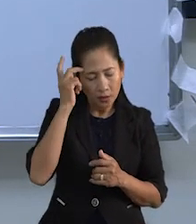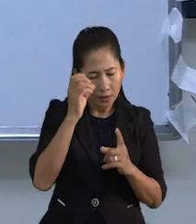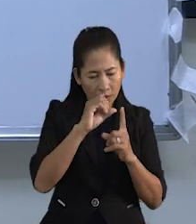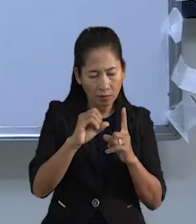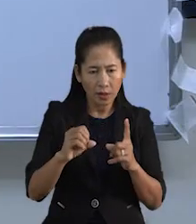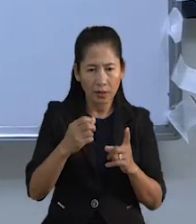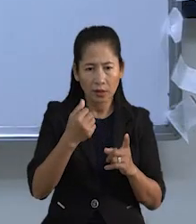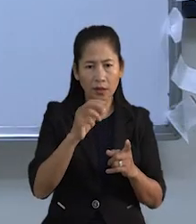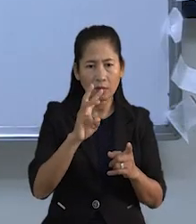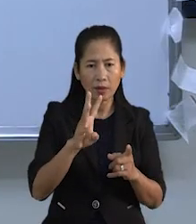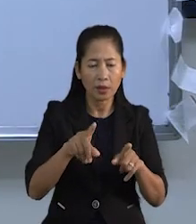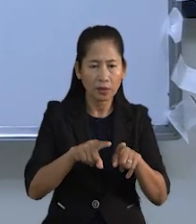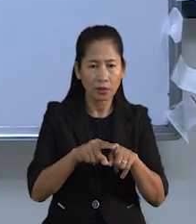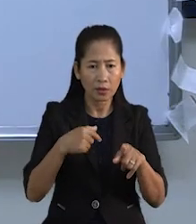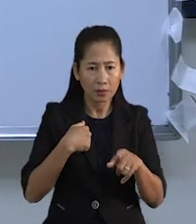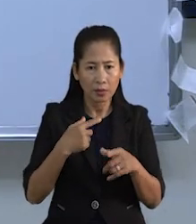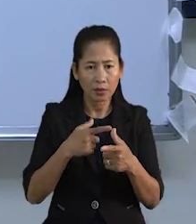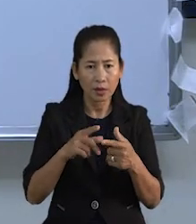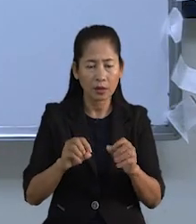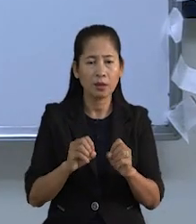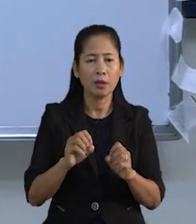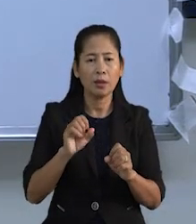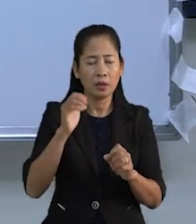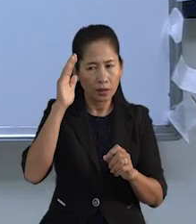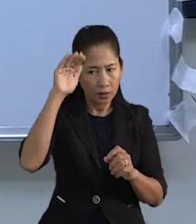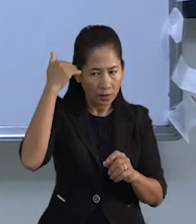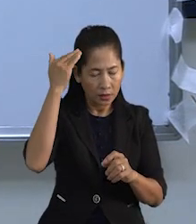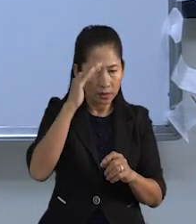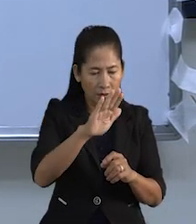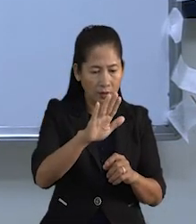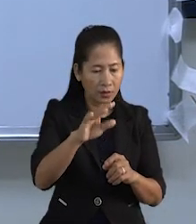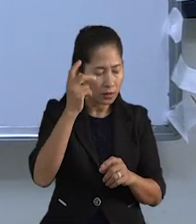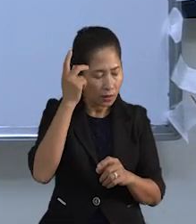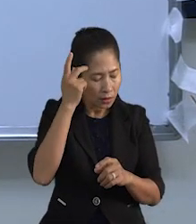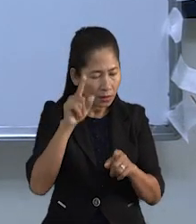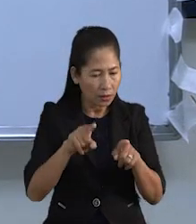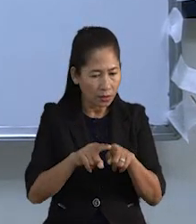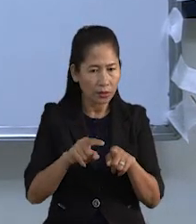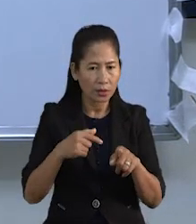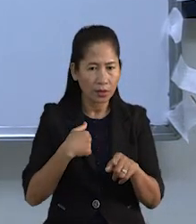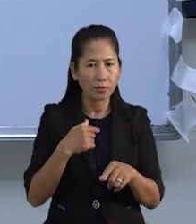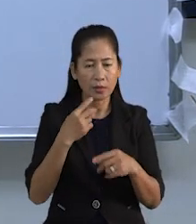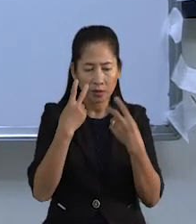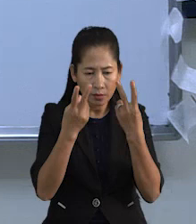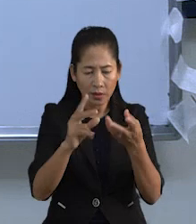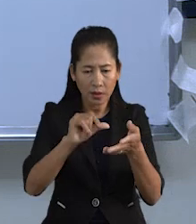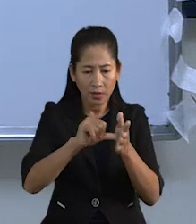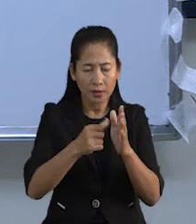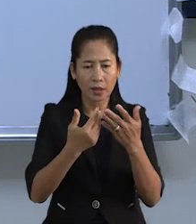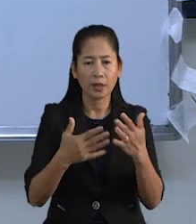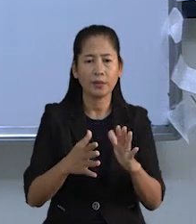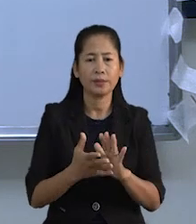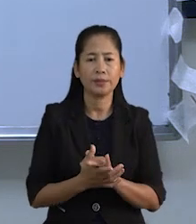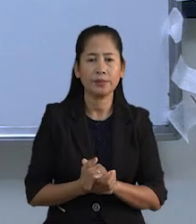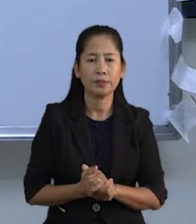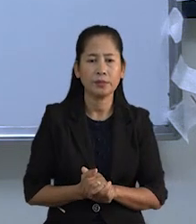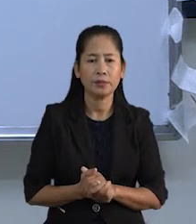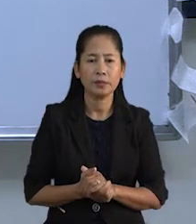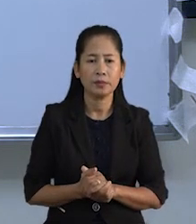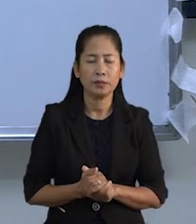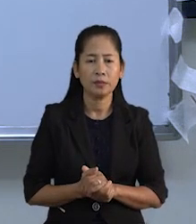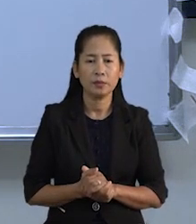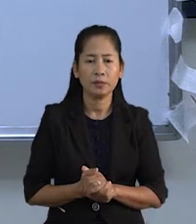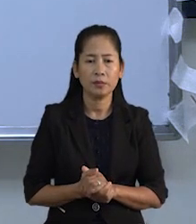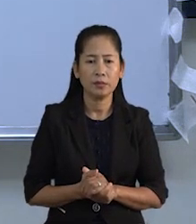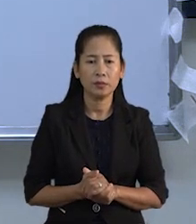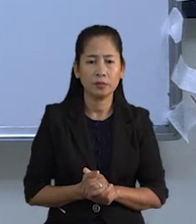ហ្នឹងជាលបាស់ទី3ដោយលោកគ្រូដែរឬទេបាទសង្ឃឹមថាកូនបានគិតដូចលោកគ្រូដែរណាព្រោះកូនបានមើលខ្លឹមសាររួចហើយណាបានអានខ្